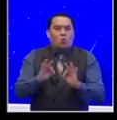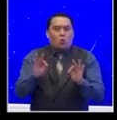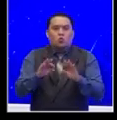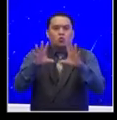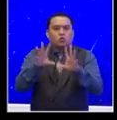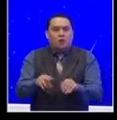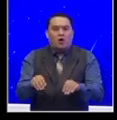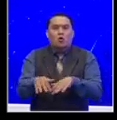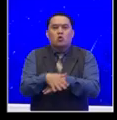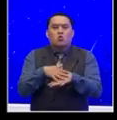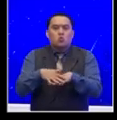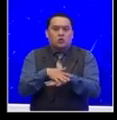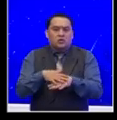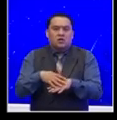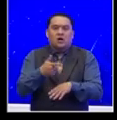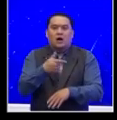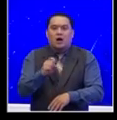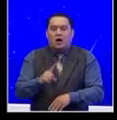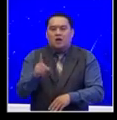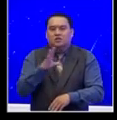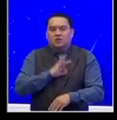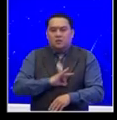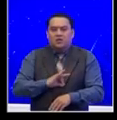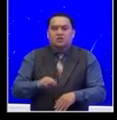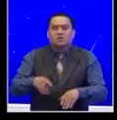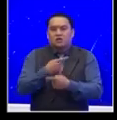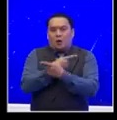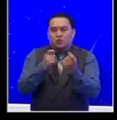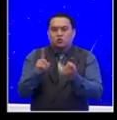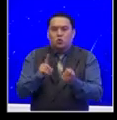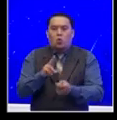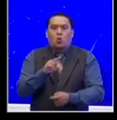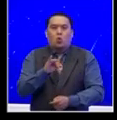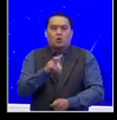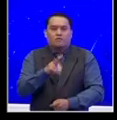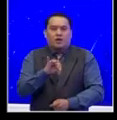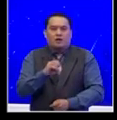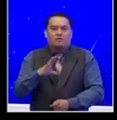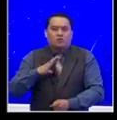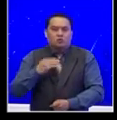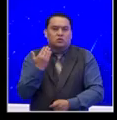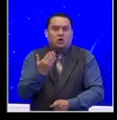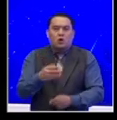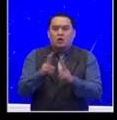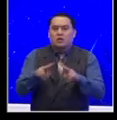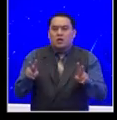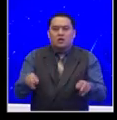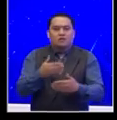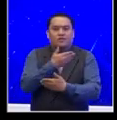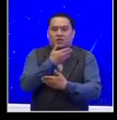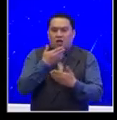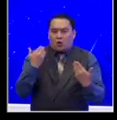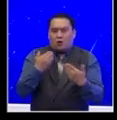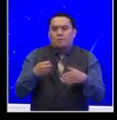людей полиция применила слезоточивый газ. Позже представители власти сообщили, что подозрения на коронавирус не подтвердились.